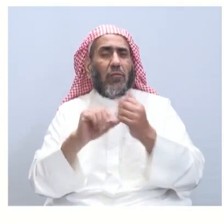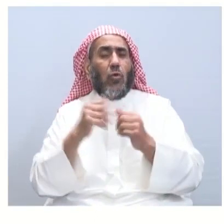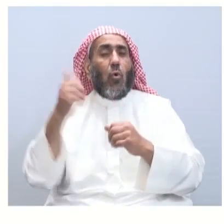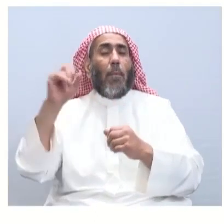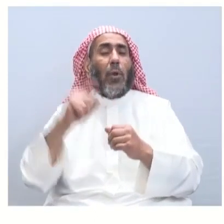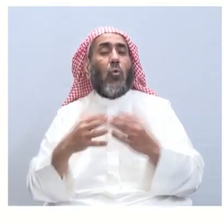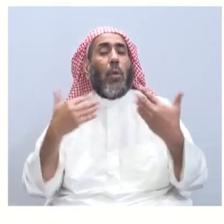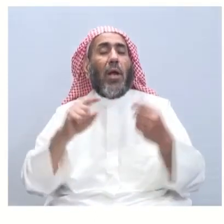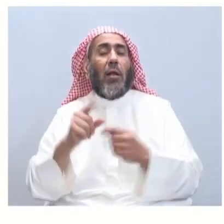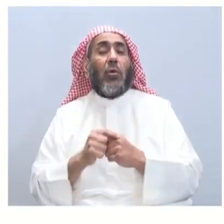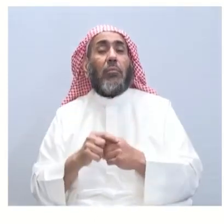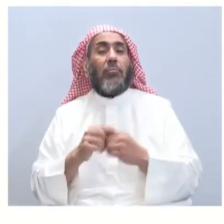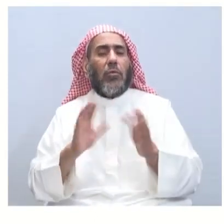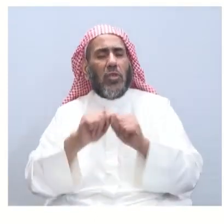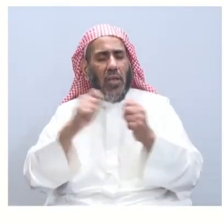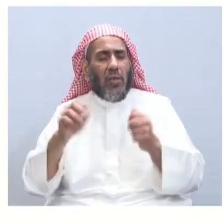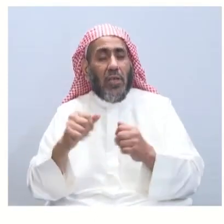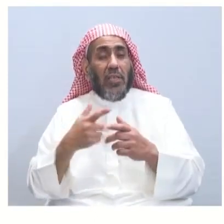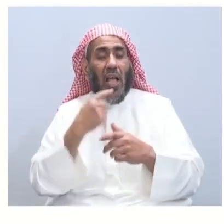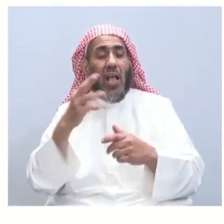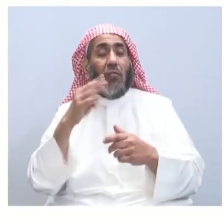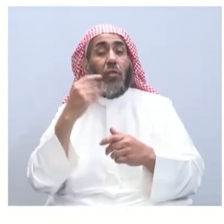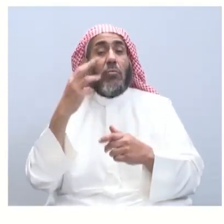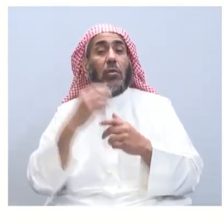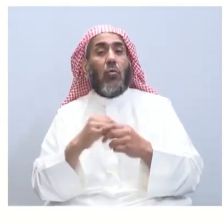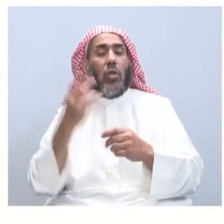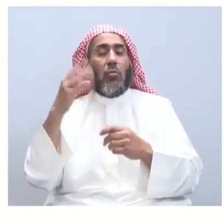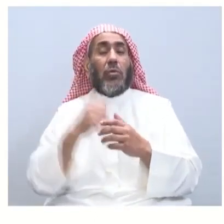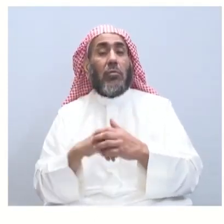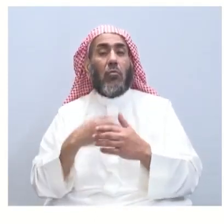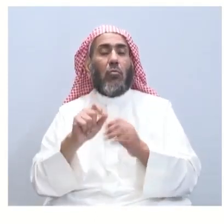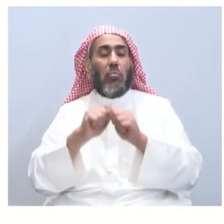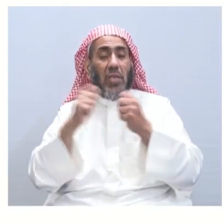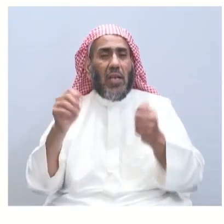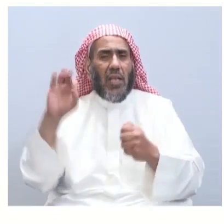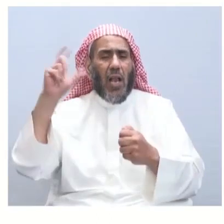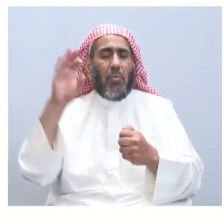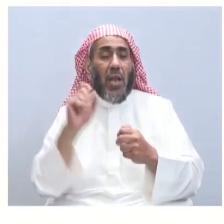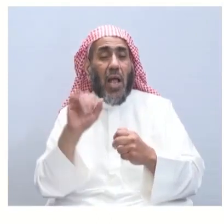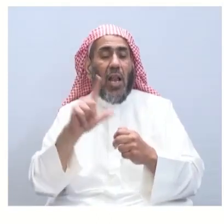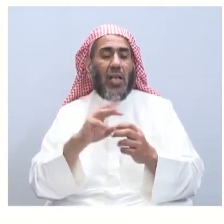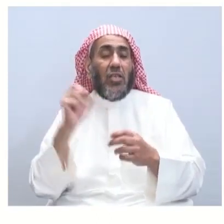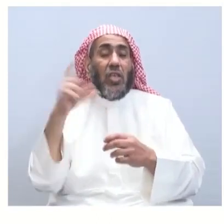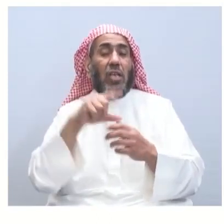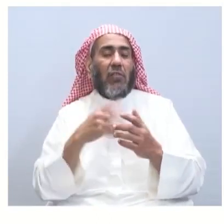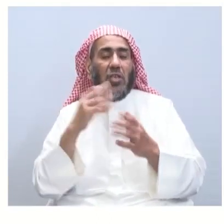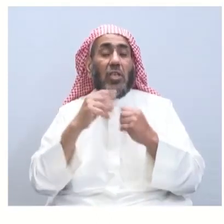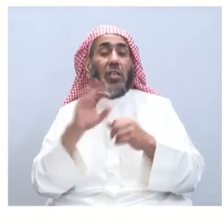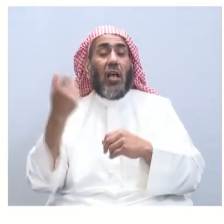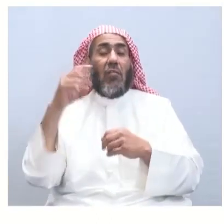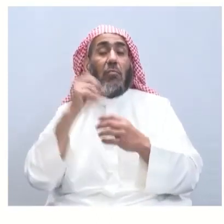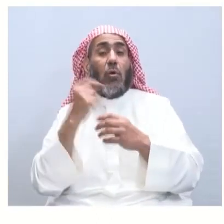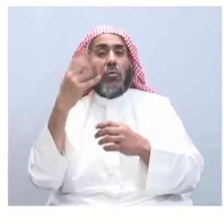القرى في مكه المكرمه كذلك سنه 1343 ومجله المنهل الشهريه في جده سنه